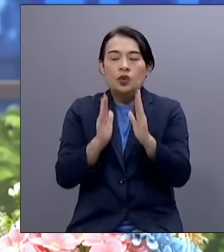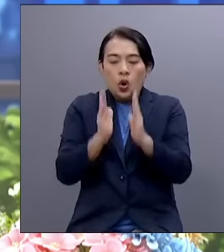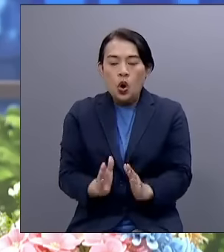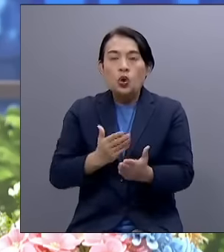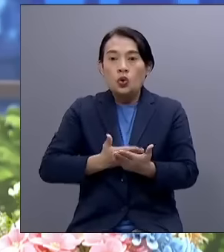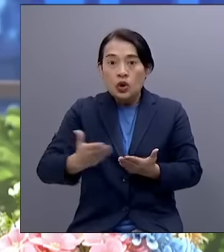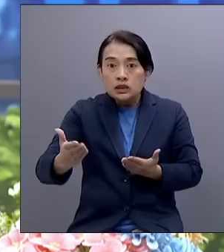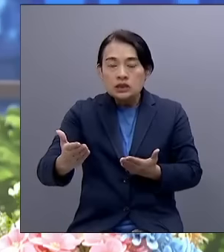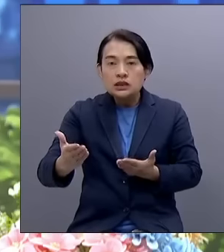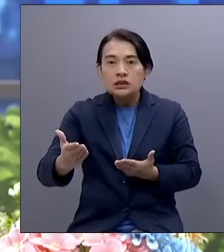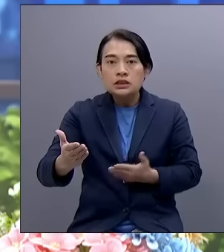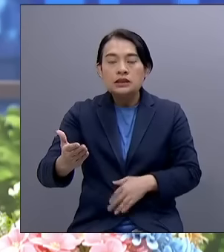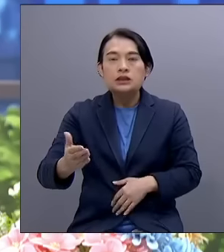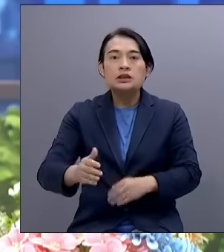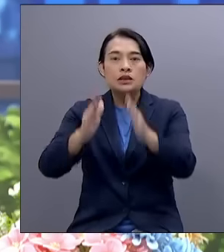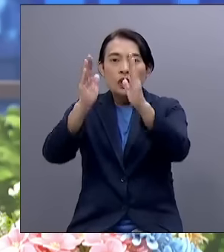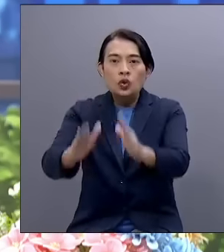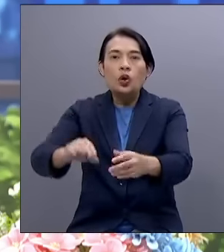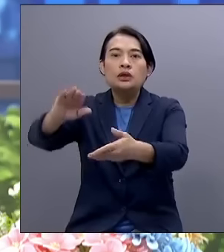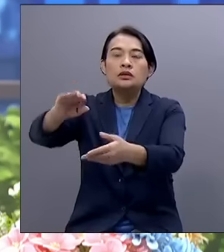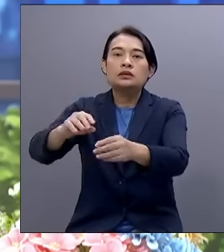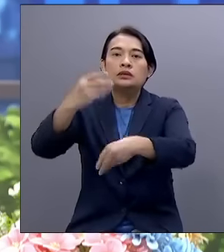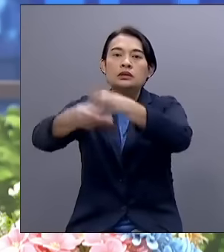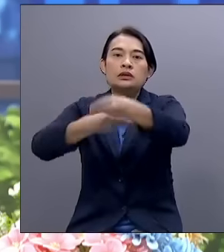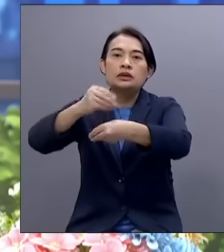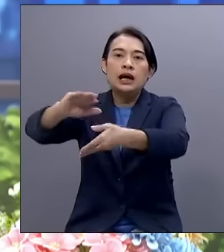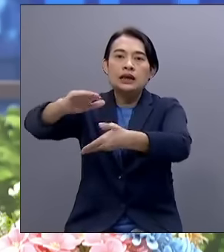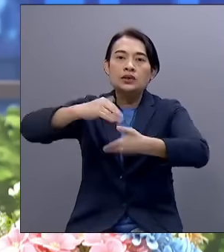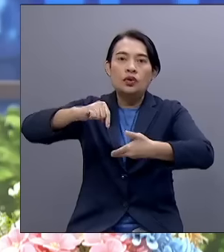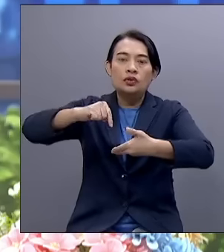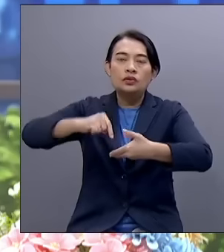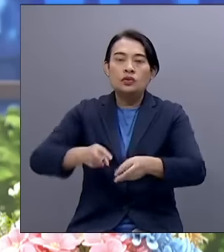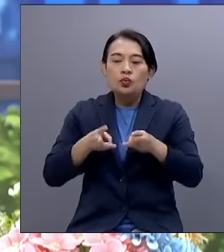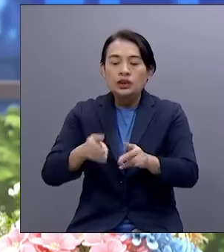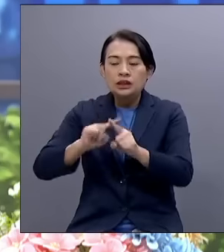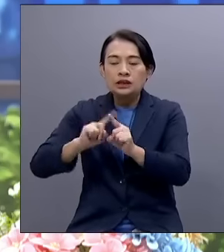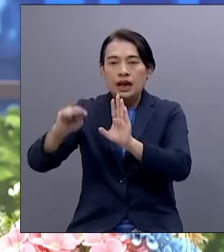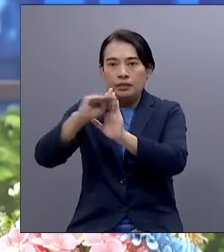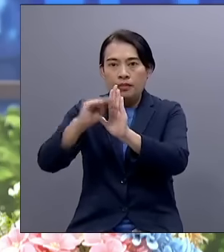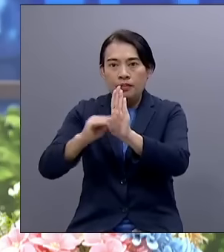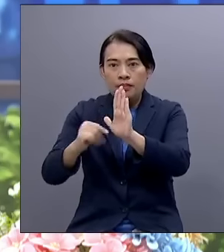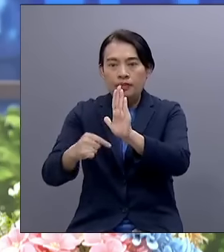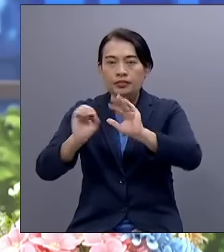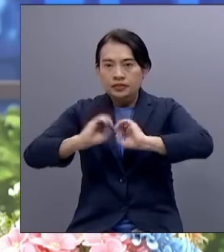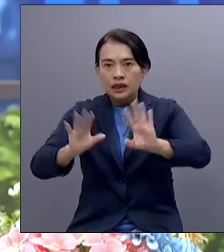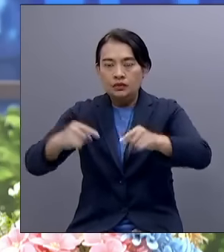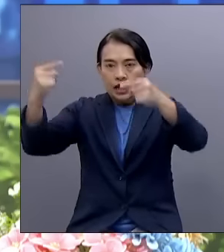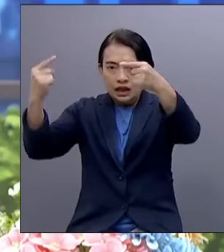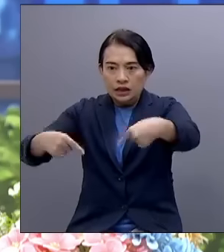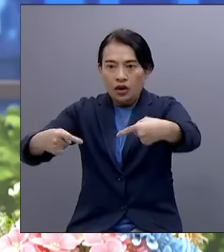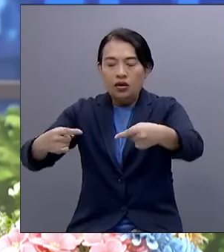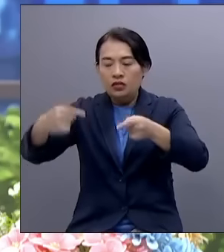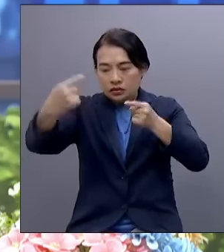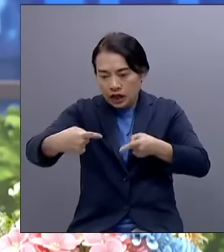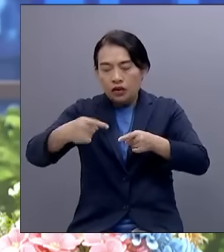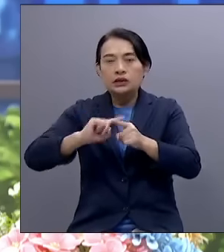ครับหรือว่าลูกค้าอย่างเราแล้วก็คนส่งหรือผู้ขายเนี่ยนะครับรวมถึงการขนส่งมันมีขั้นตอนอย่างไรก็ชัดเจนกันมากขึ้นเวลาไปทะเลาะหรือว่ามีเถียงกันเนี่ยก็จะได้เอา